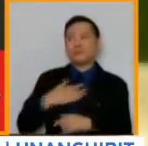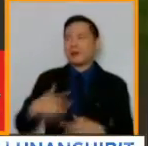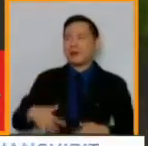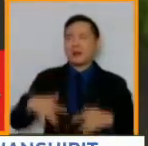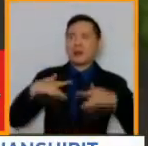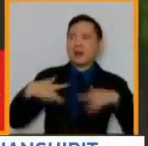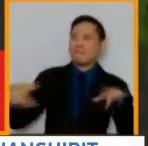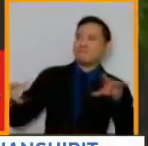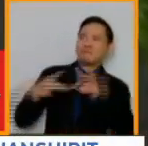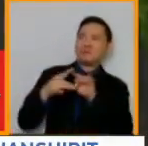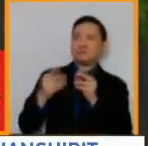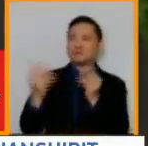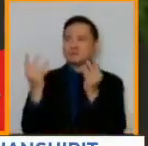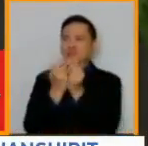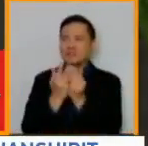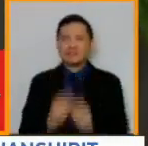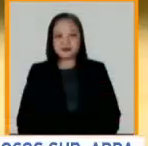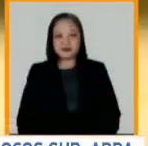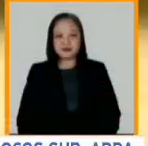sila. Fair.